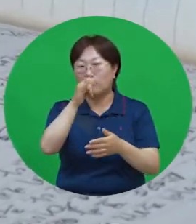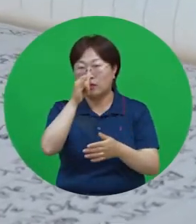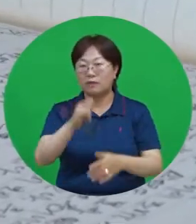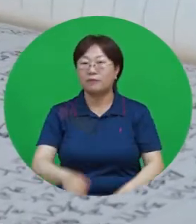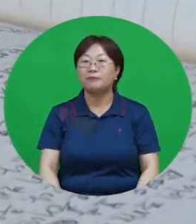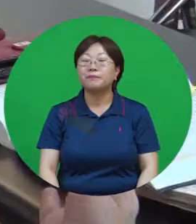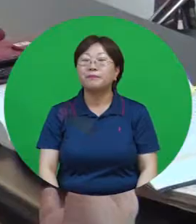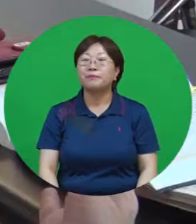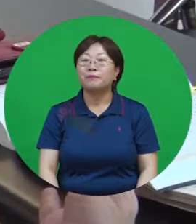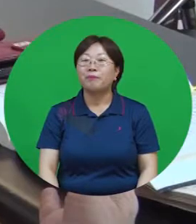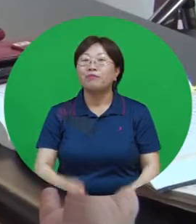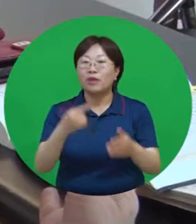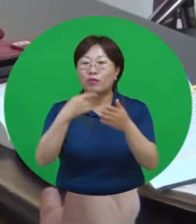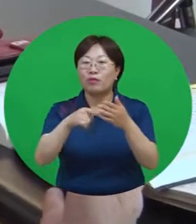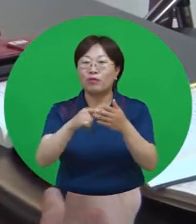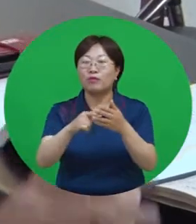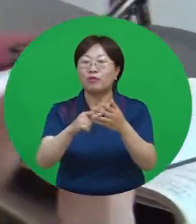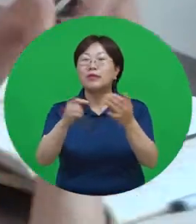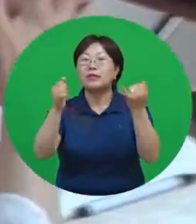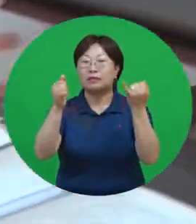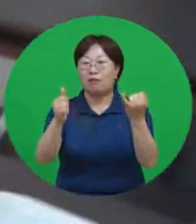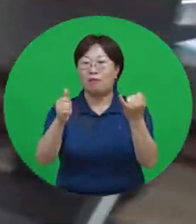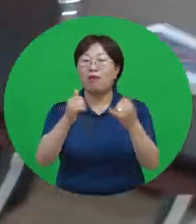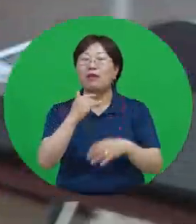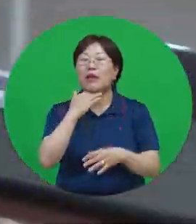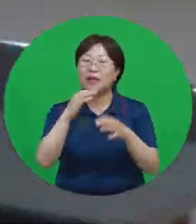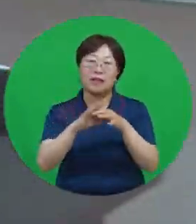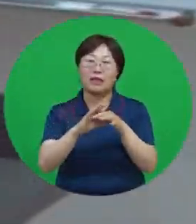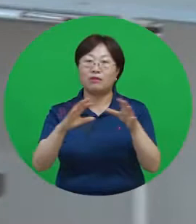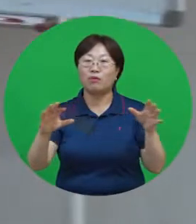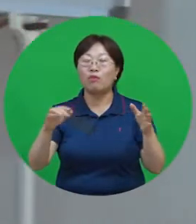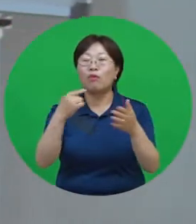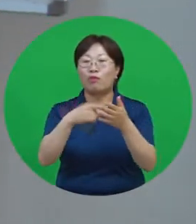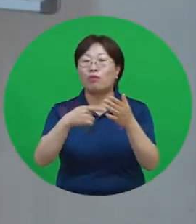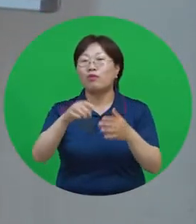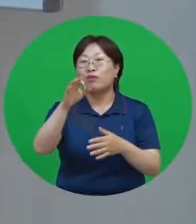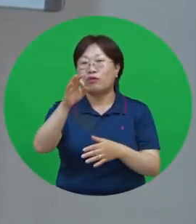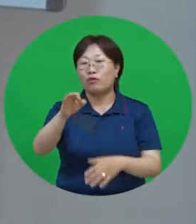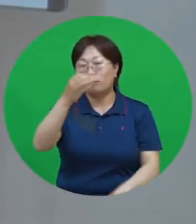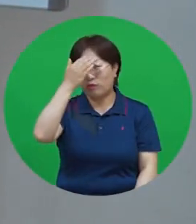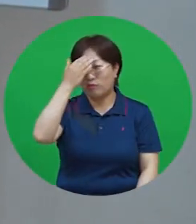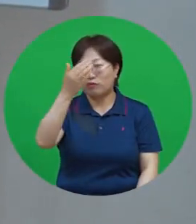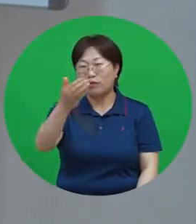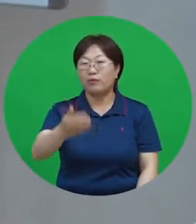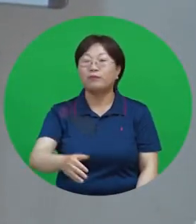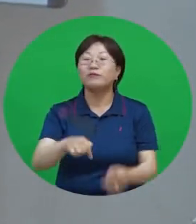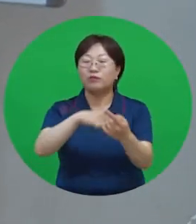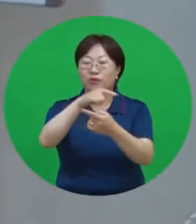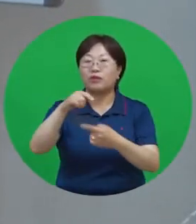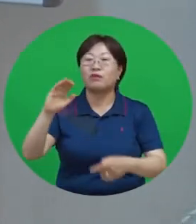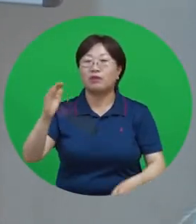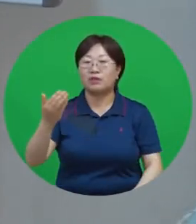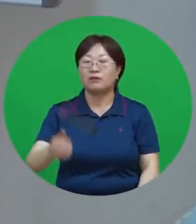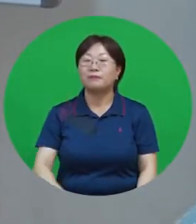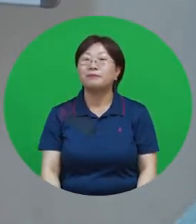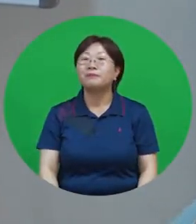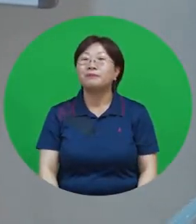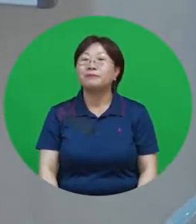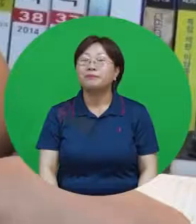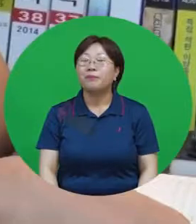진행합니다 교육은 성별과 연령 9분없이 누구나 들을 수 있고 수강료도 무료로 운영되고